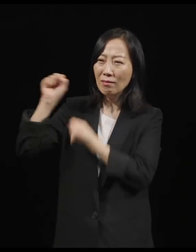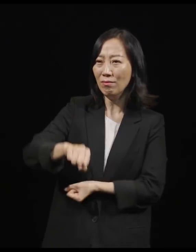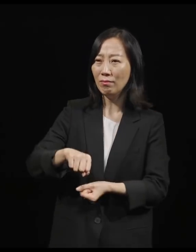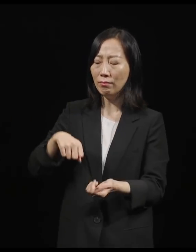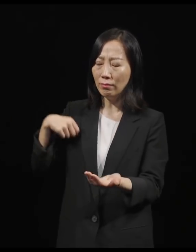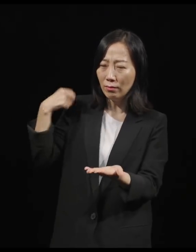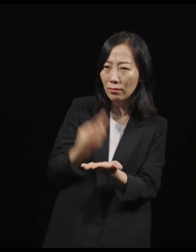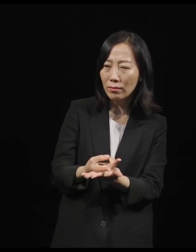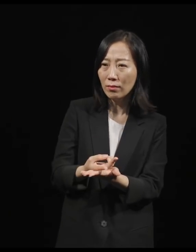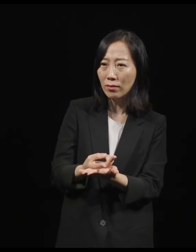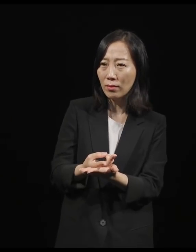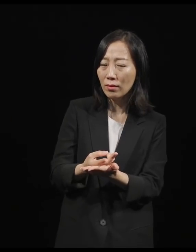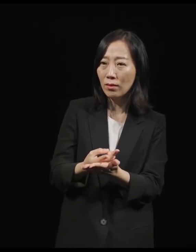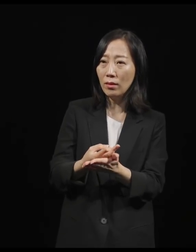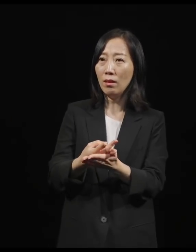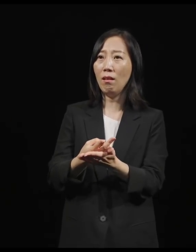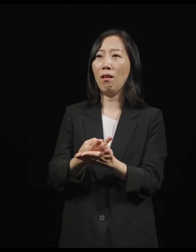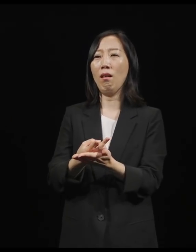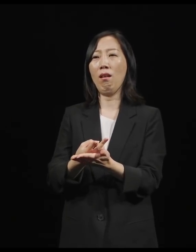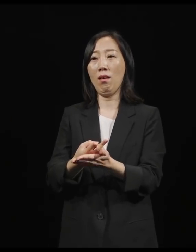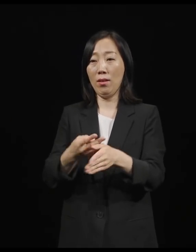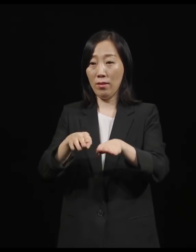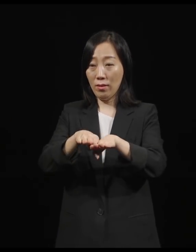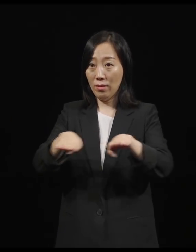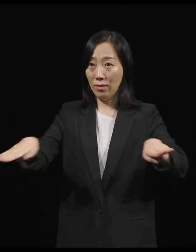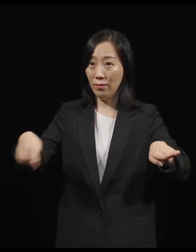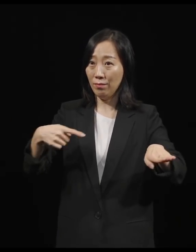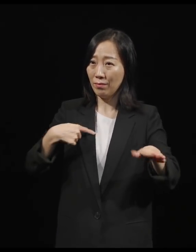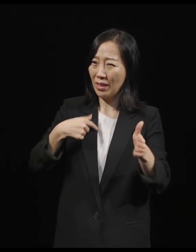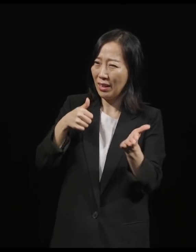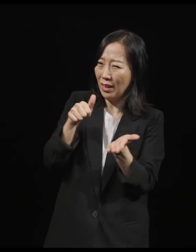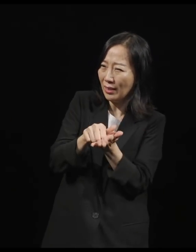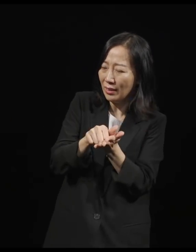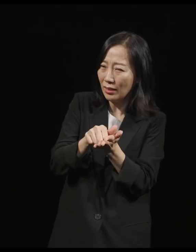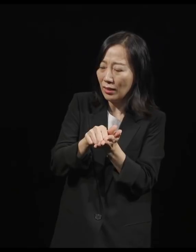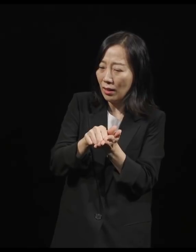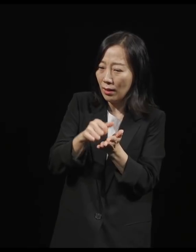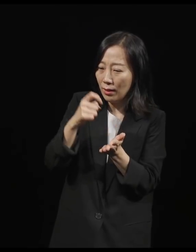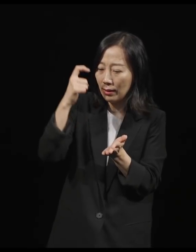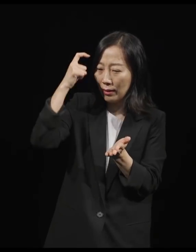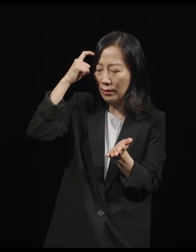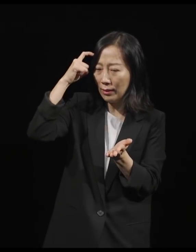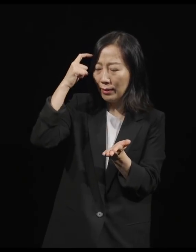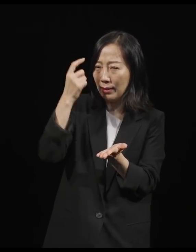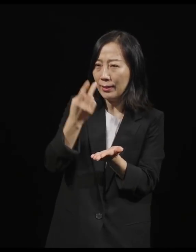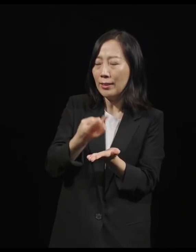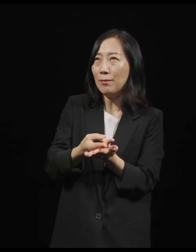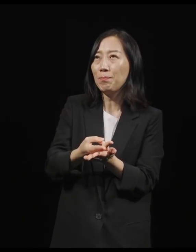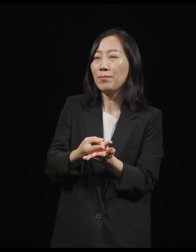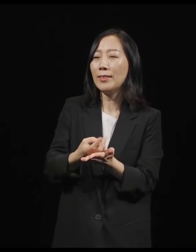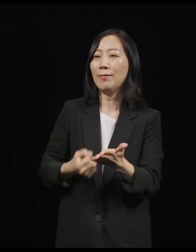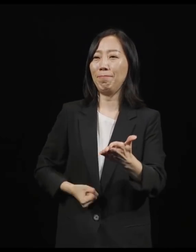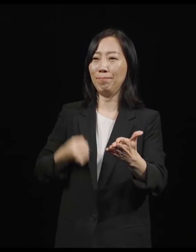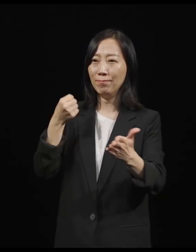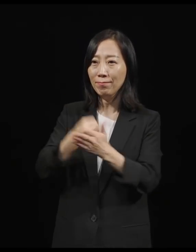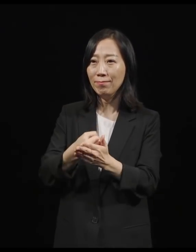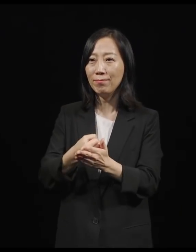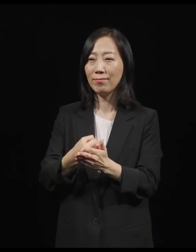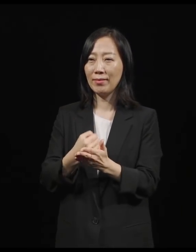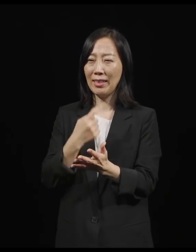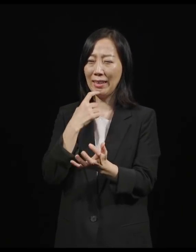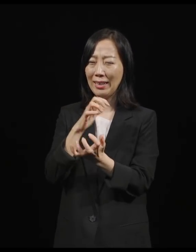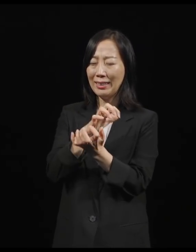바닥에 내동댕이 쳤어요. 그때 전 차가운 시멘트 바닥에 누워서 다짐합니다. 공부로